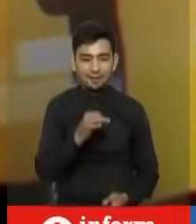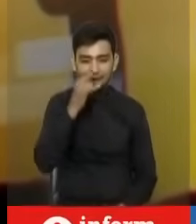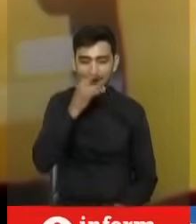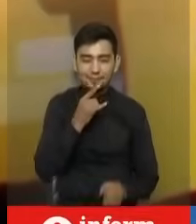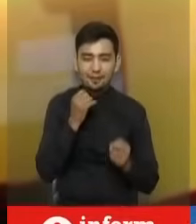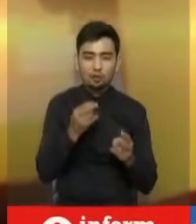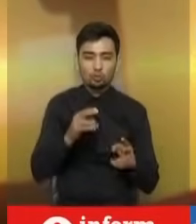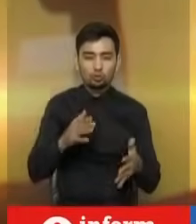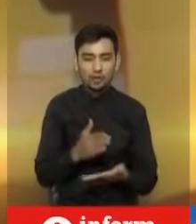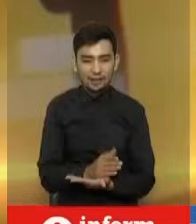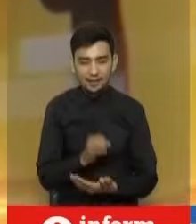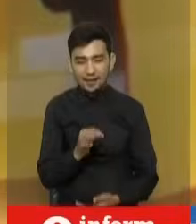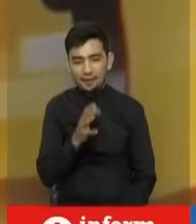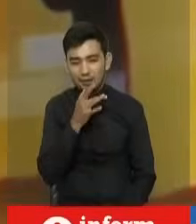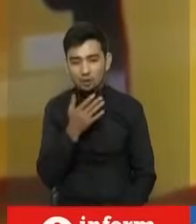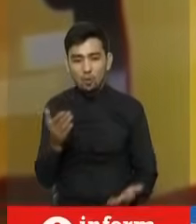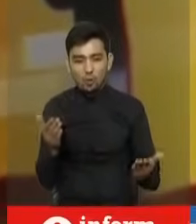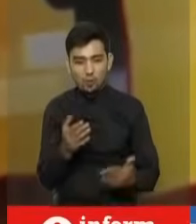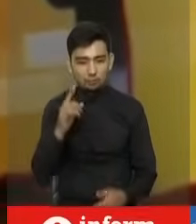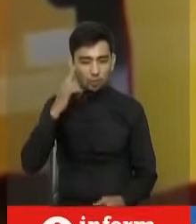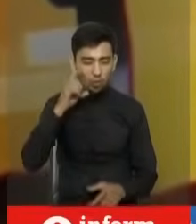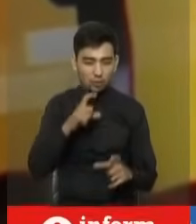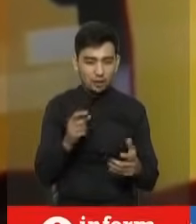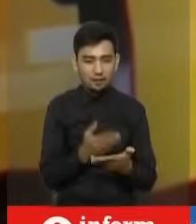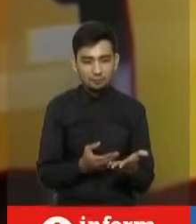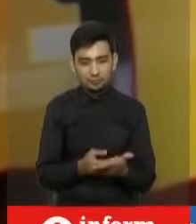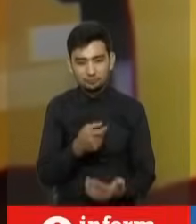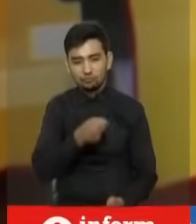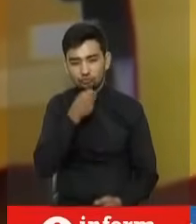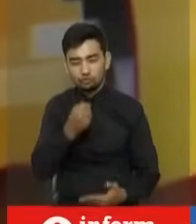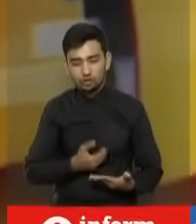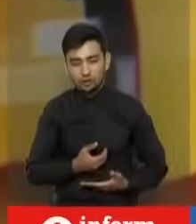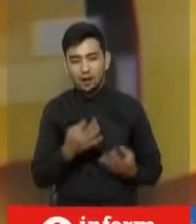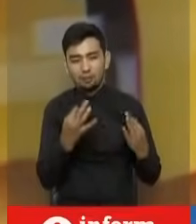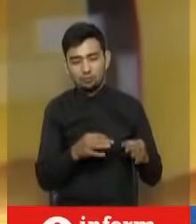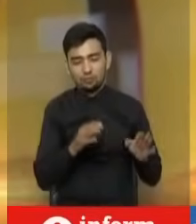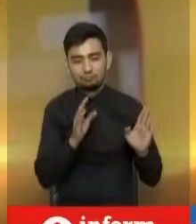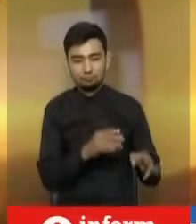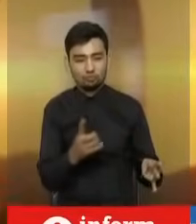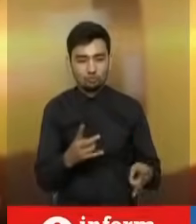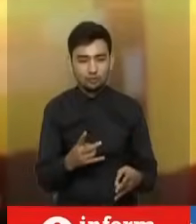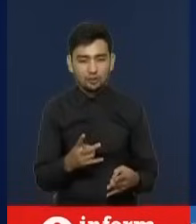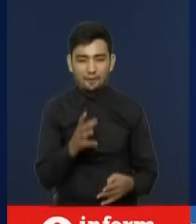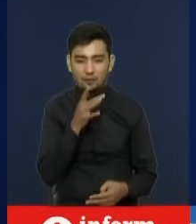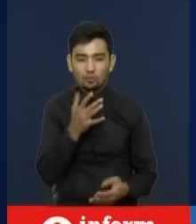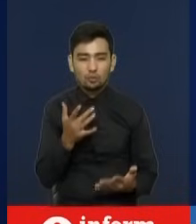и в каком возрасте психологи советуют отпускать детей во взрослую жизнь, выясняла Оксана Матасова.